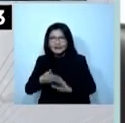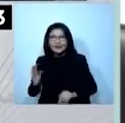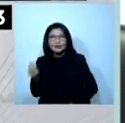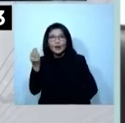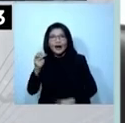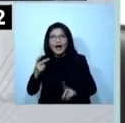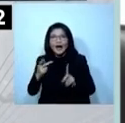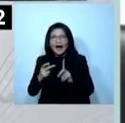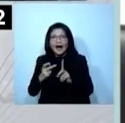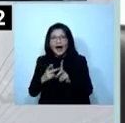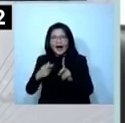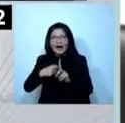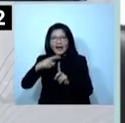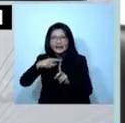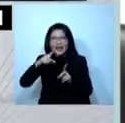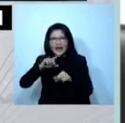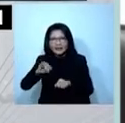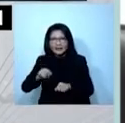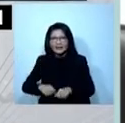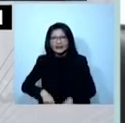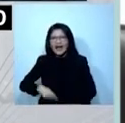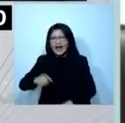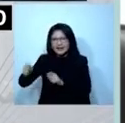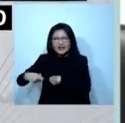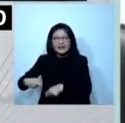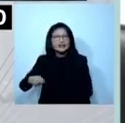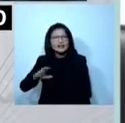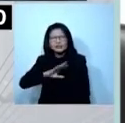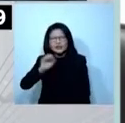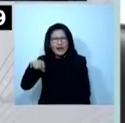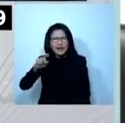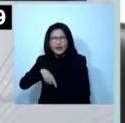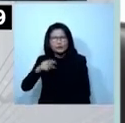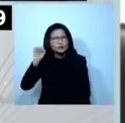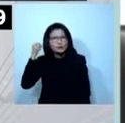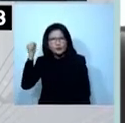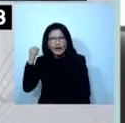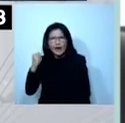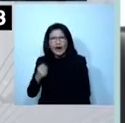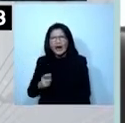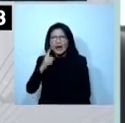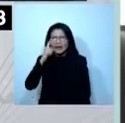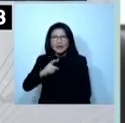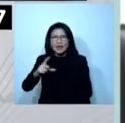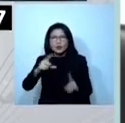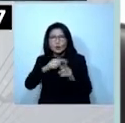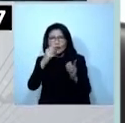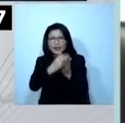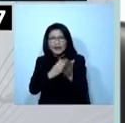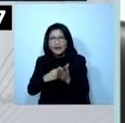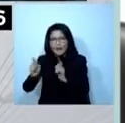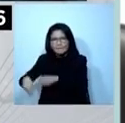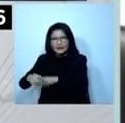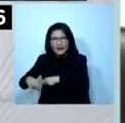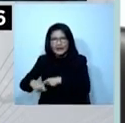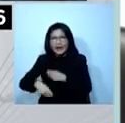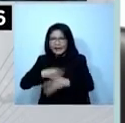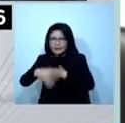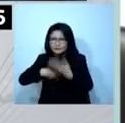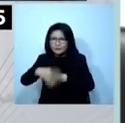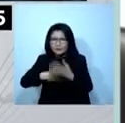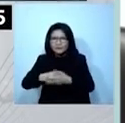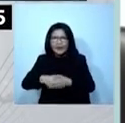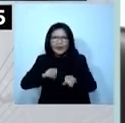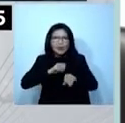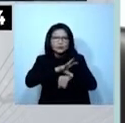lagi, apakah beliau nanti jadi terpilih di 2014, 2004 atau nanti Mbak maju lagi 2029, tidak ada lagi isu-isu seperti itu.